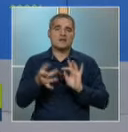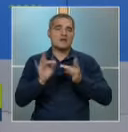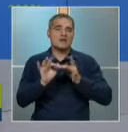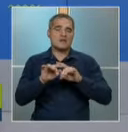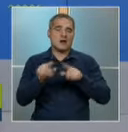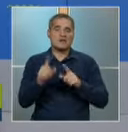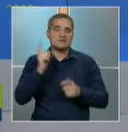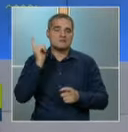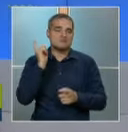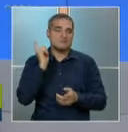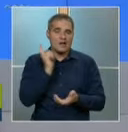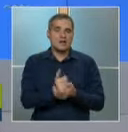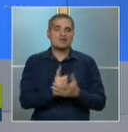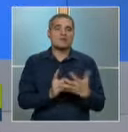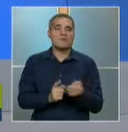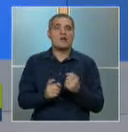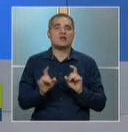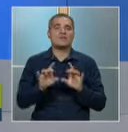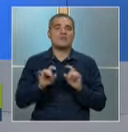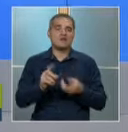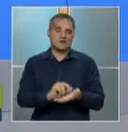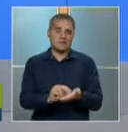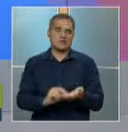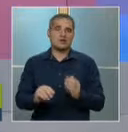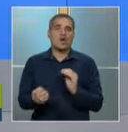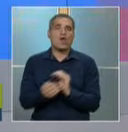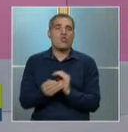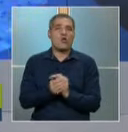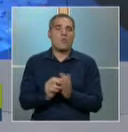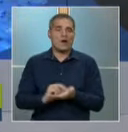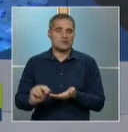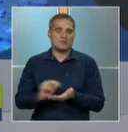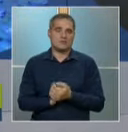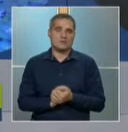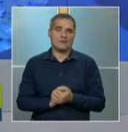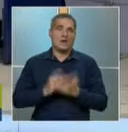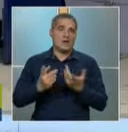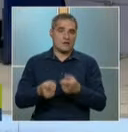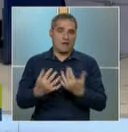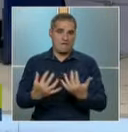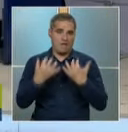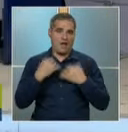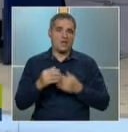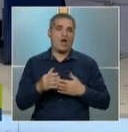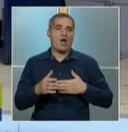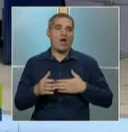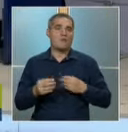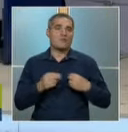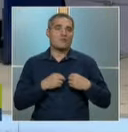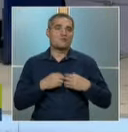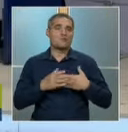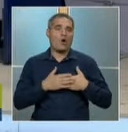си длъжен да я намериш тази информация, за да си напишеш примерно домашната. И как това влияе на духовността?